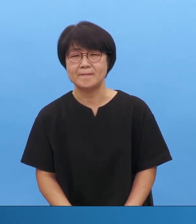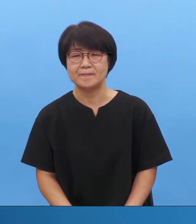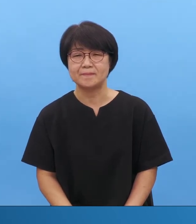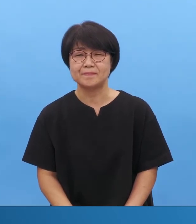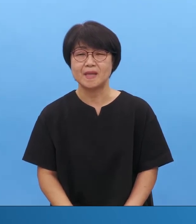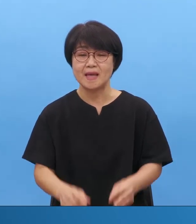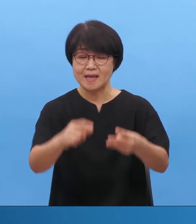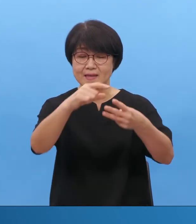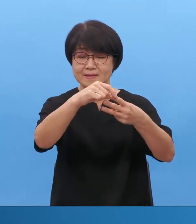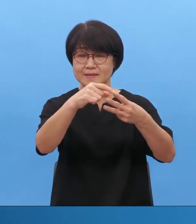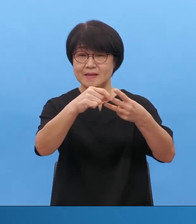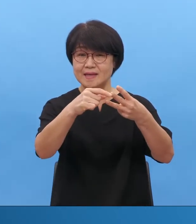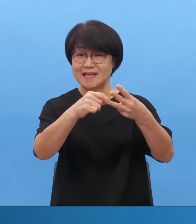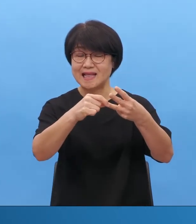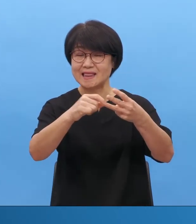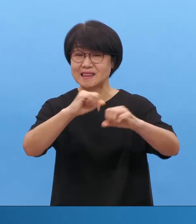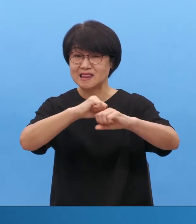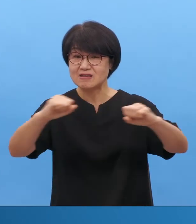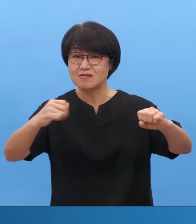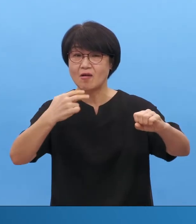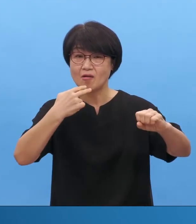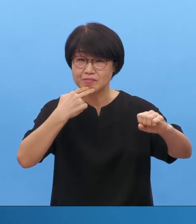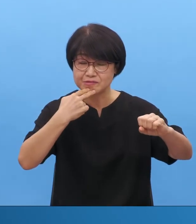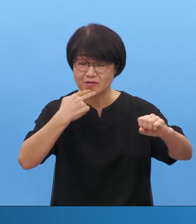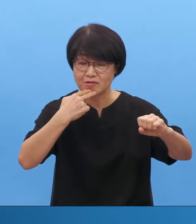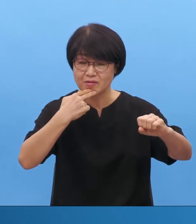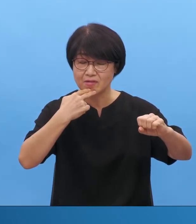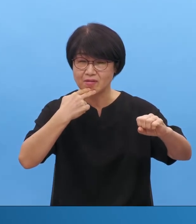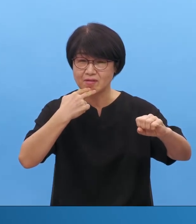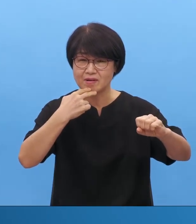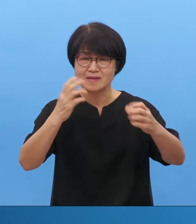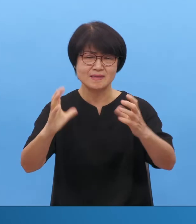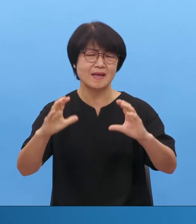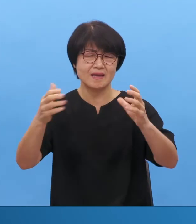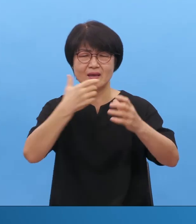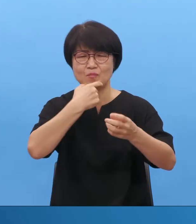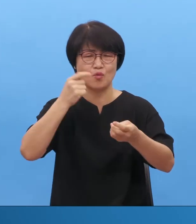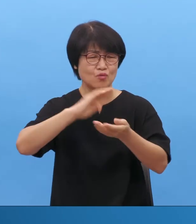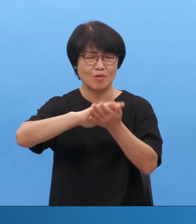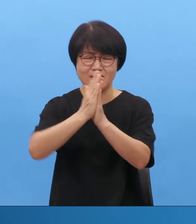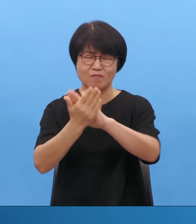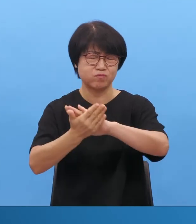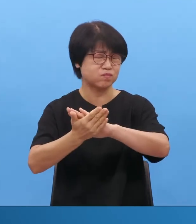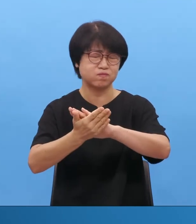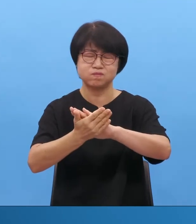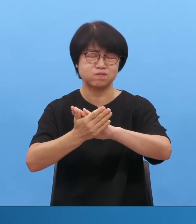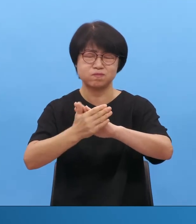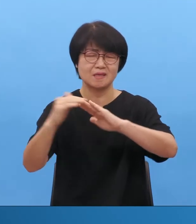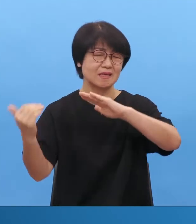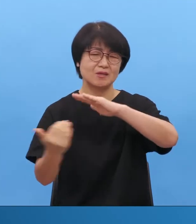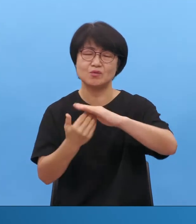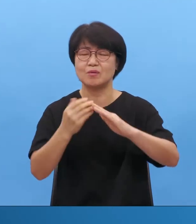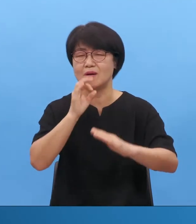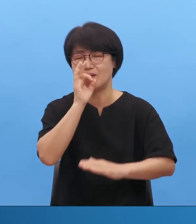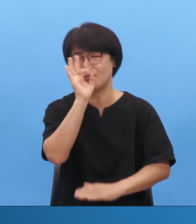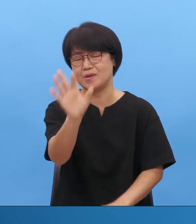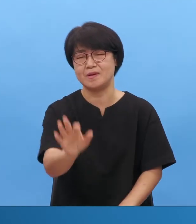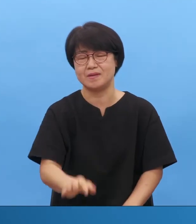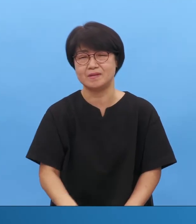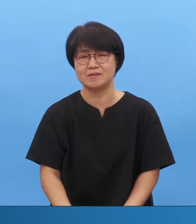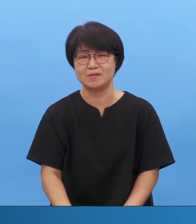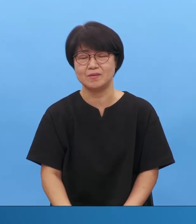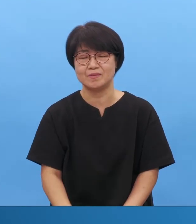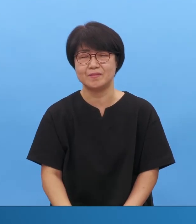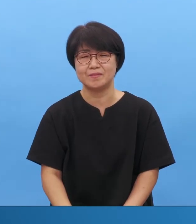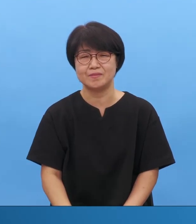없으니까 세계복음은 불가능하죠. 2, 3, 7 치유 서밋이 안 된단 말이에요. And because they lacked the 3 courtyards, of course they weren't able to save the 237